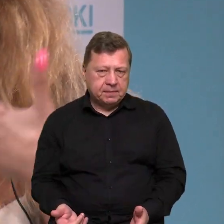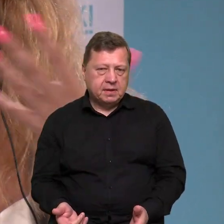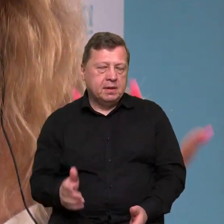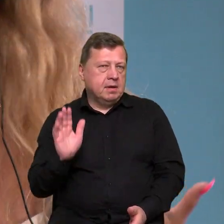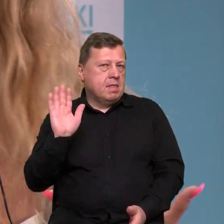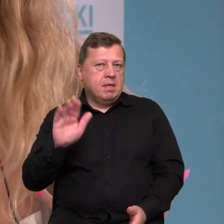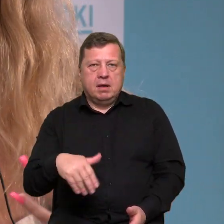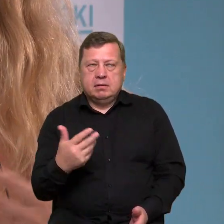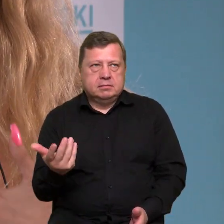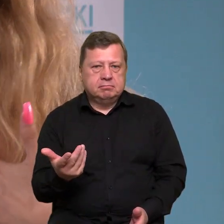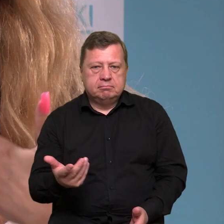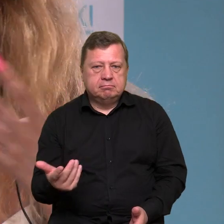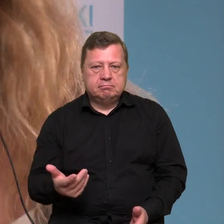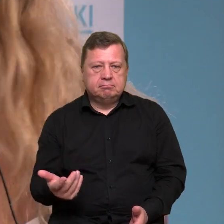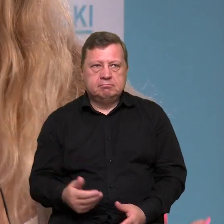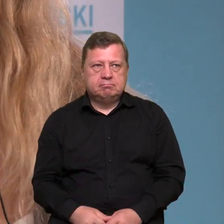Jakieś